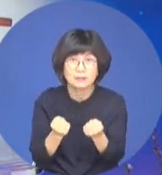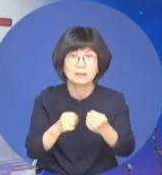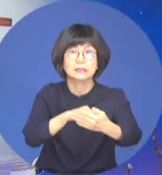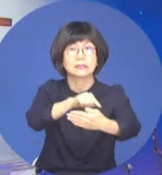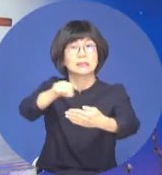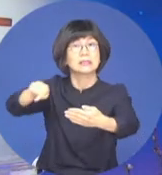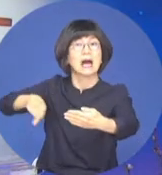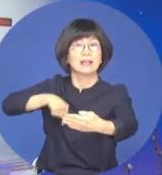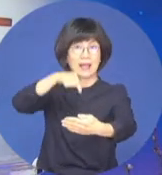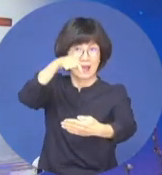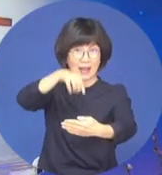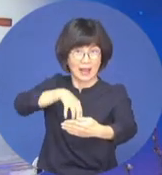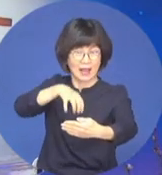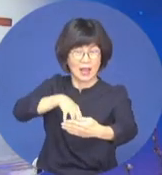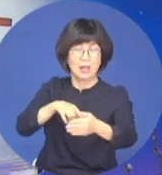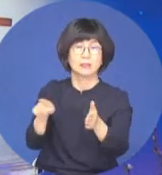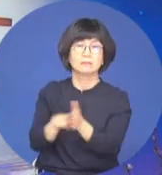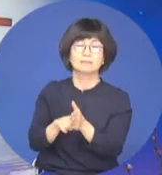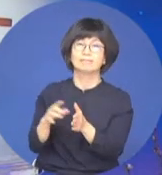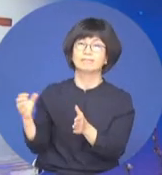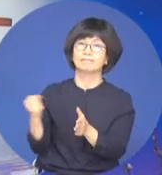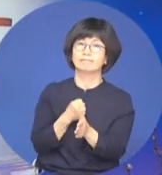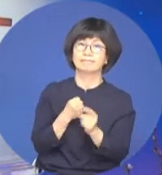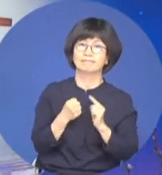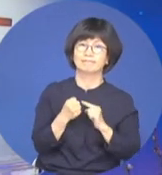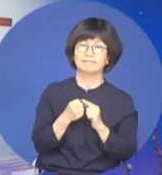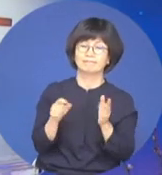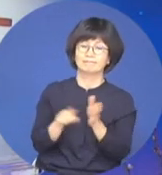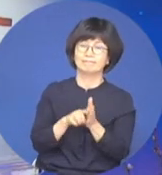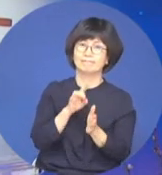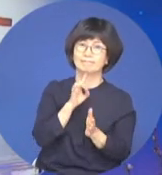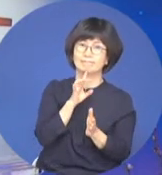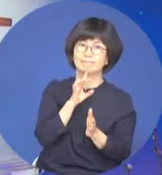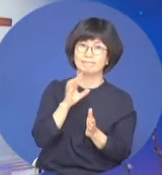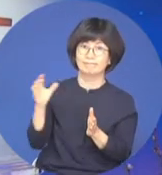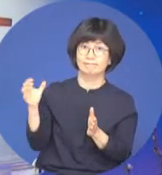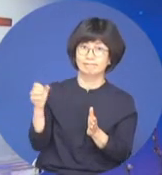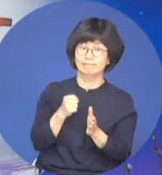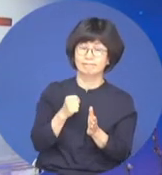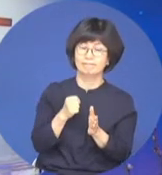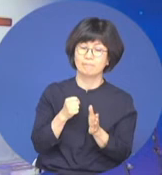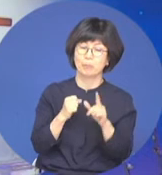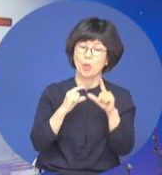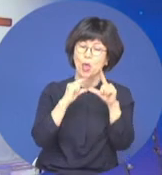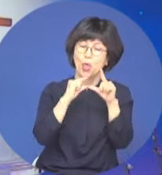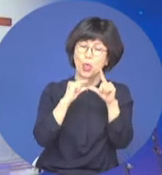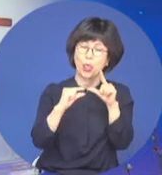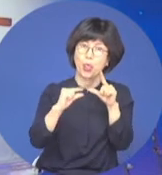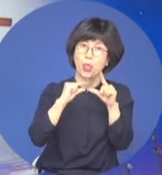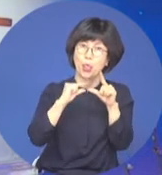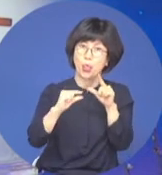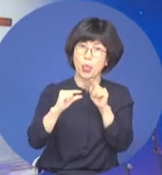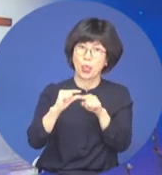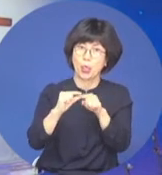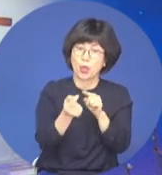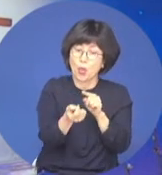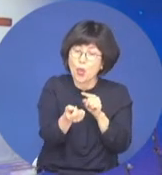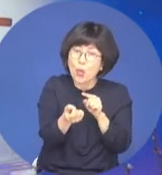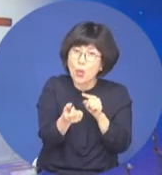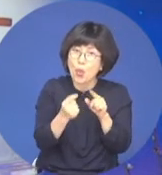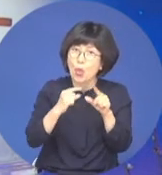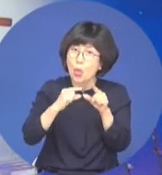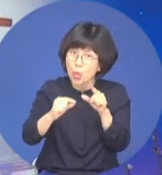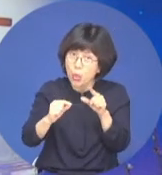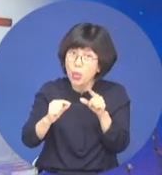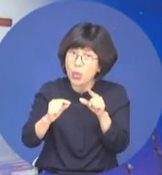믿음으로 사는 하나님은 의지하는 소수의 사람들이 있었다는 거죠. 그들은